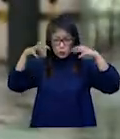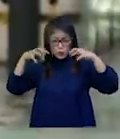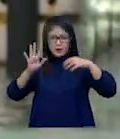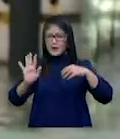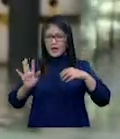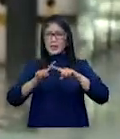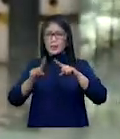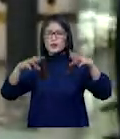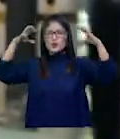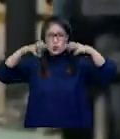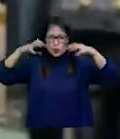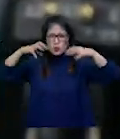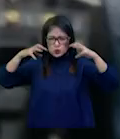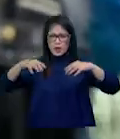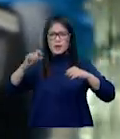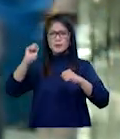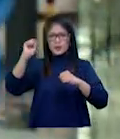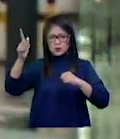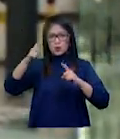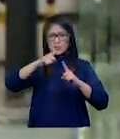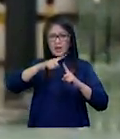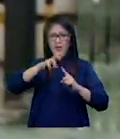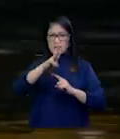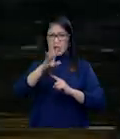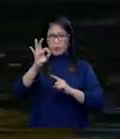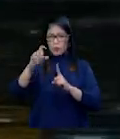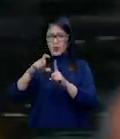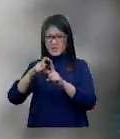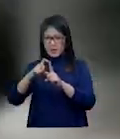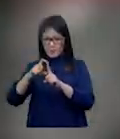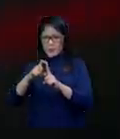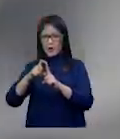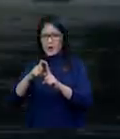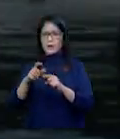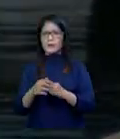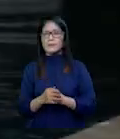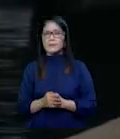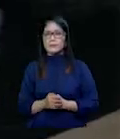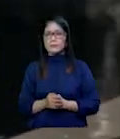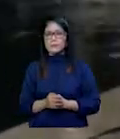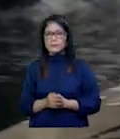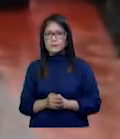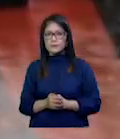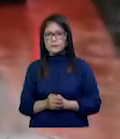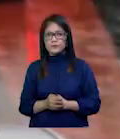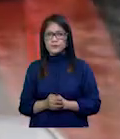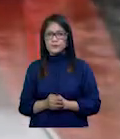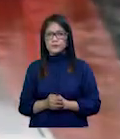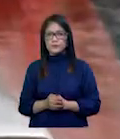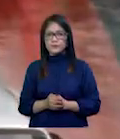lagi ini untuk besok tanggal 30 Desember. Dan perlu ditambahkan, ini mohon dikoreksi Pak